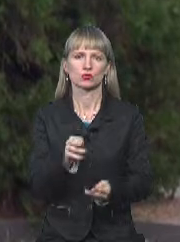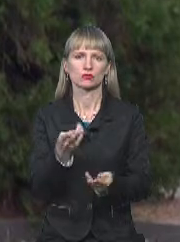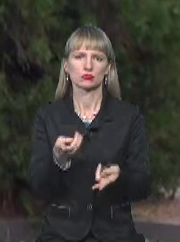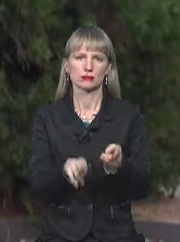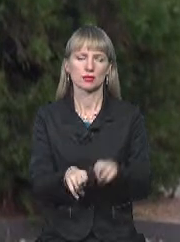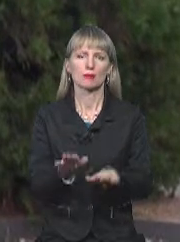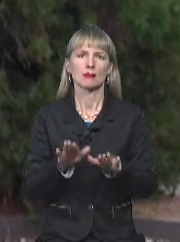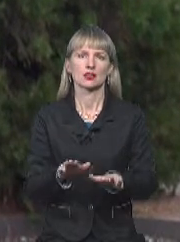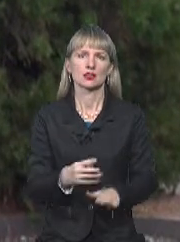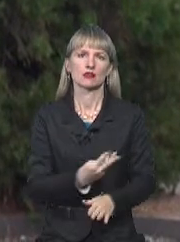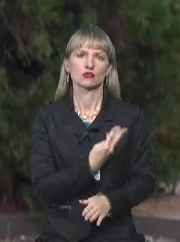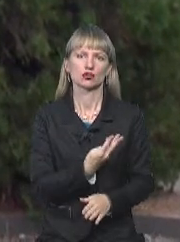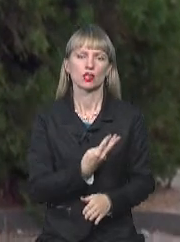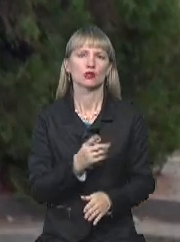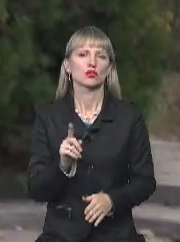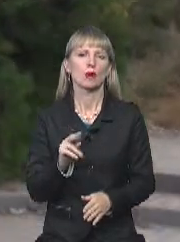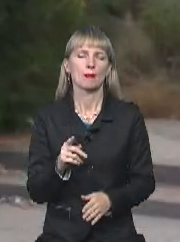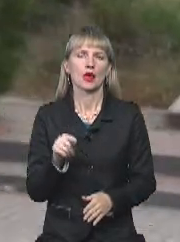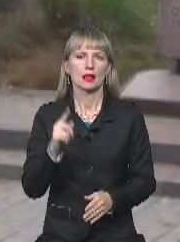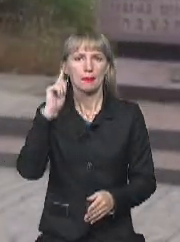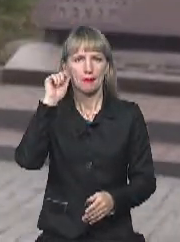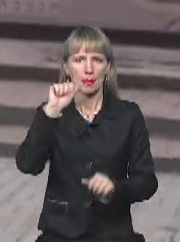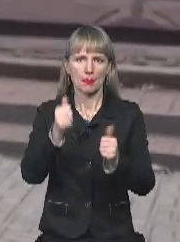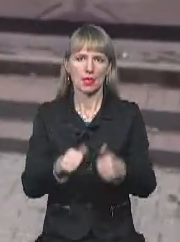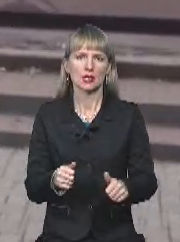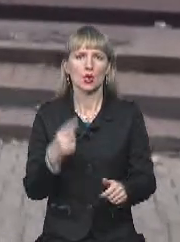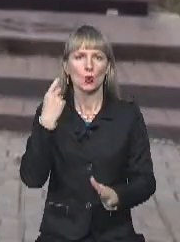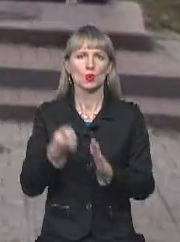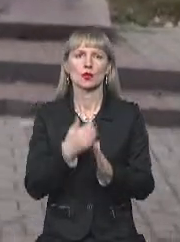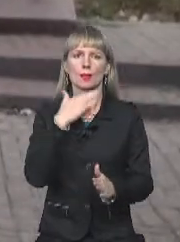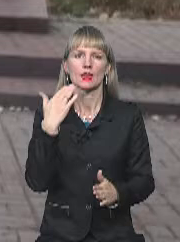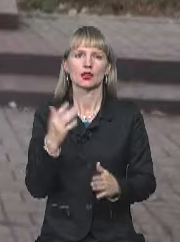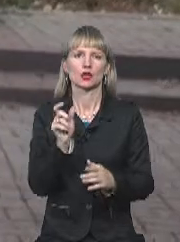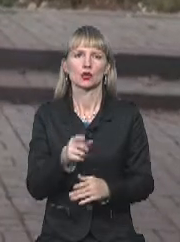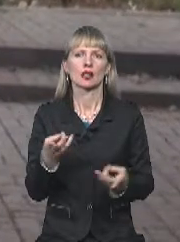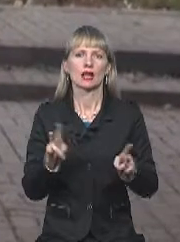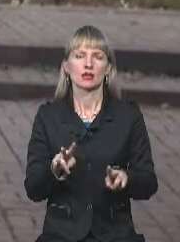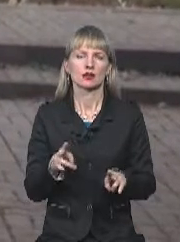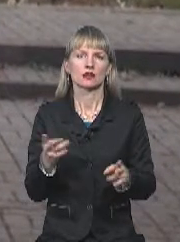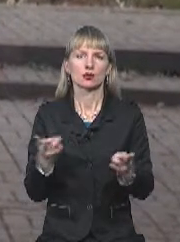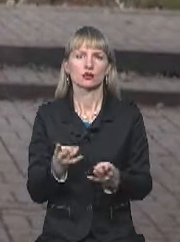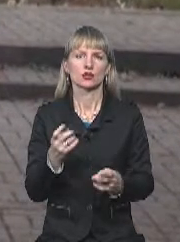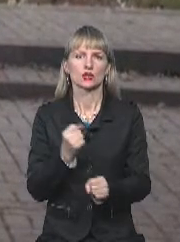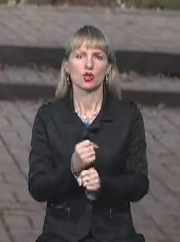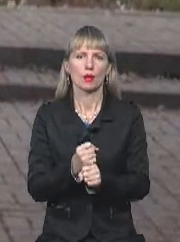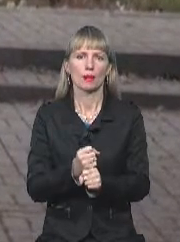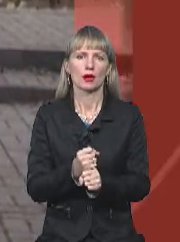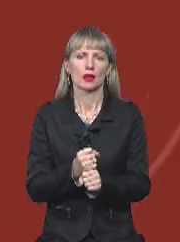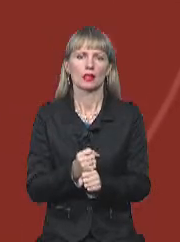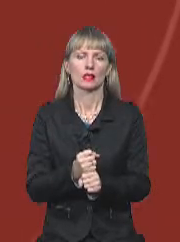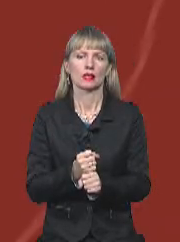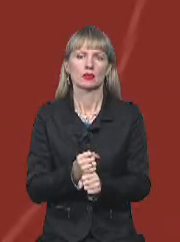Місцеві прагнуть, щоб про цей пам'ятник дізналися якомога більше людей. А для цього потрібно принаймні зробити до нього